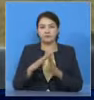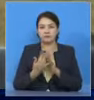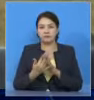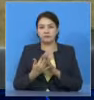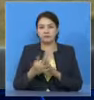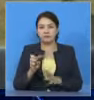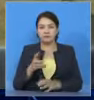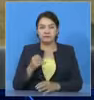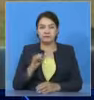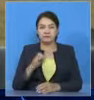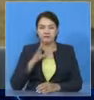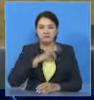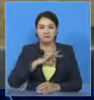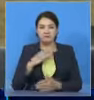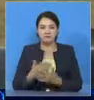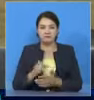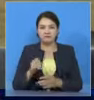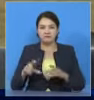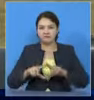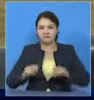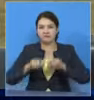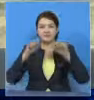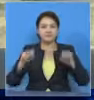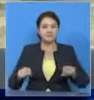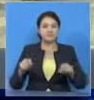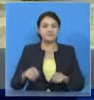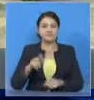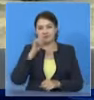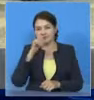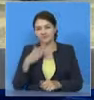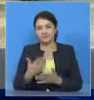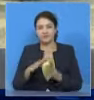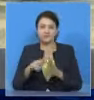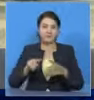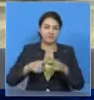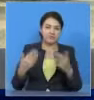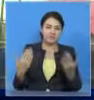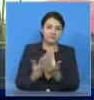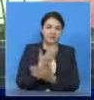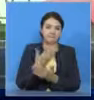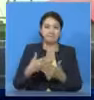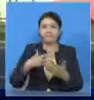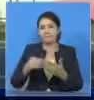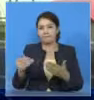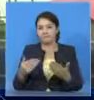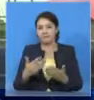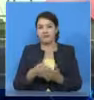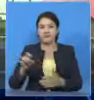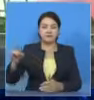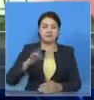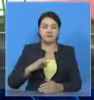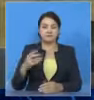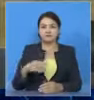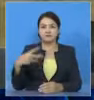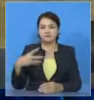ауылдың ЛПХ-лары да пайдалансын деп кооператив ашайық деп жатыр ауылдың жігіттері. Техникаларды жаңартып жатыр. Республиканский